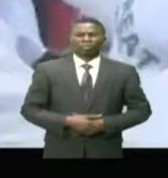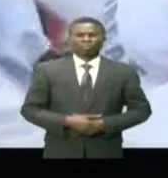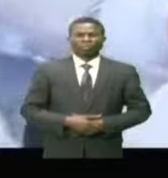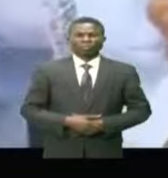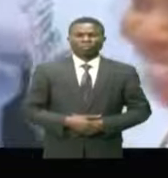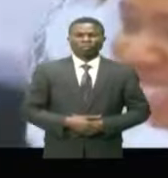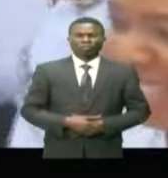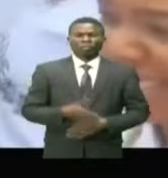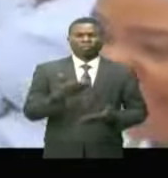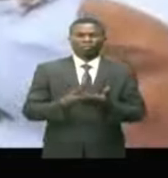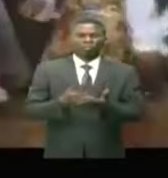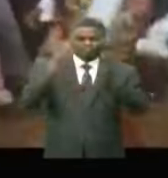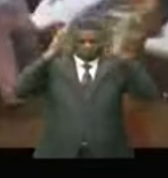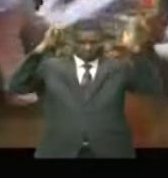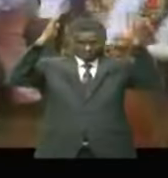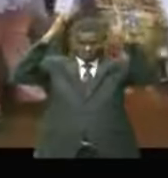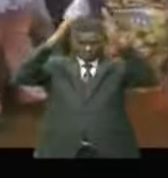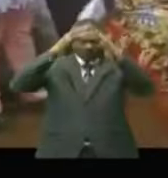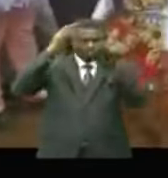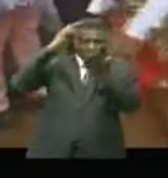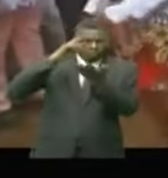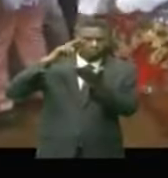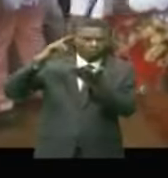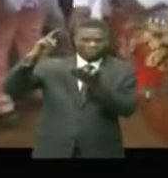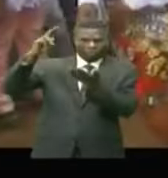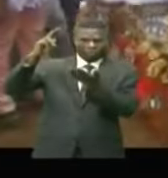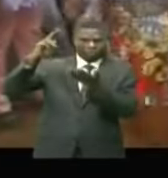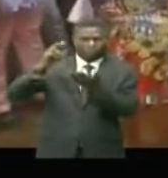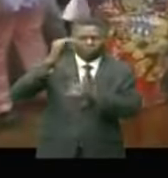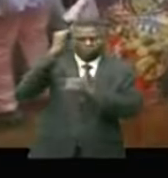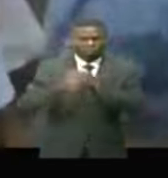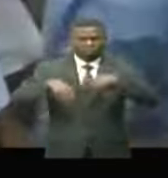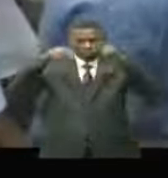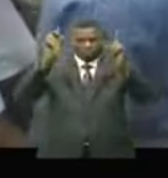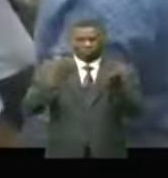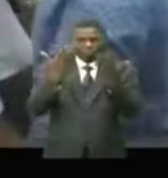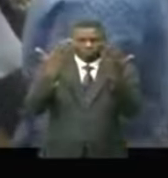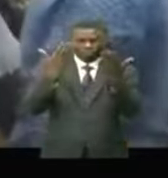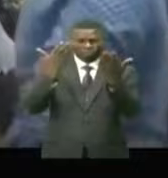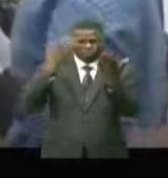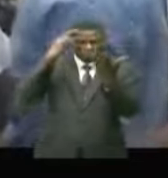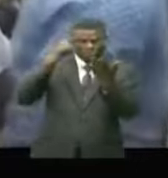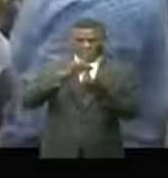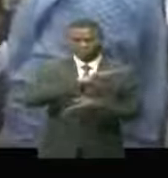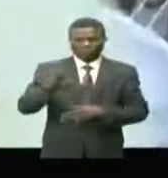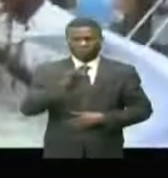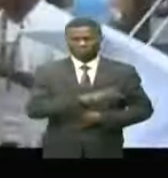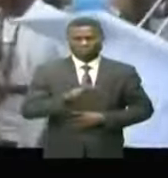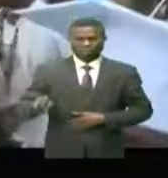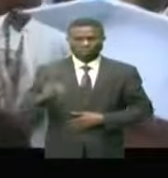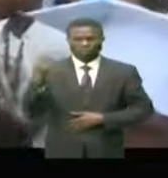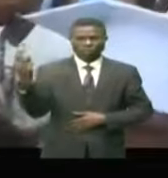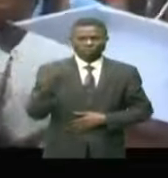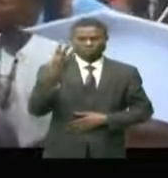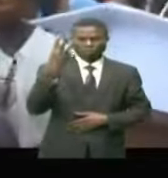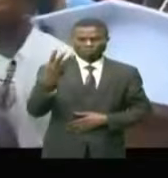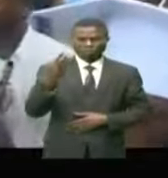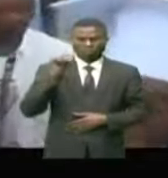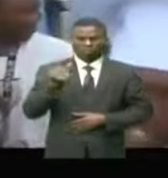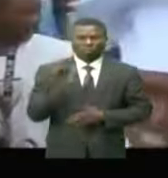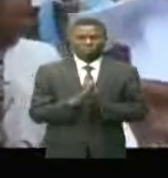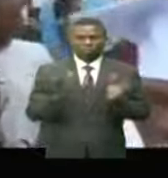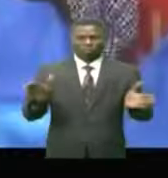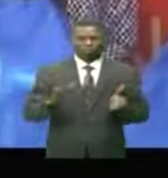Il s'agit de la collation des grades académiques et de la clôture de l'année académique 2022-2023. Le directeur